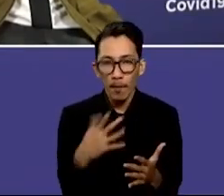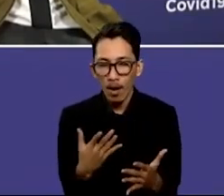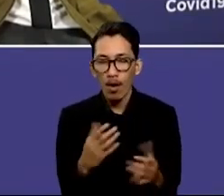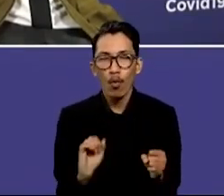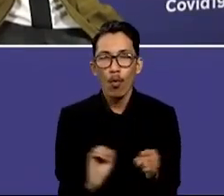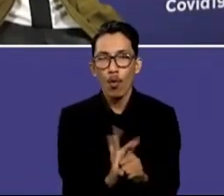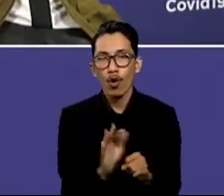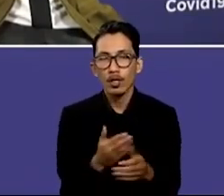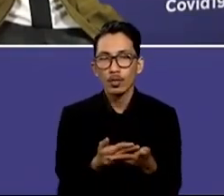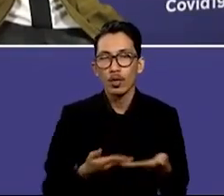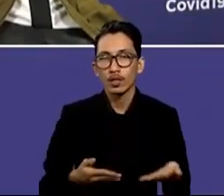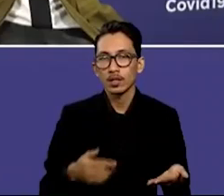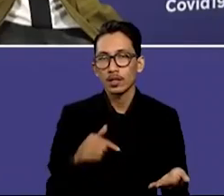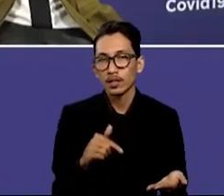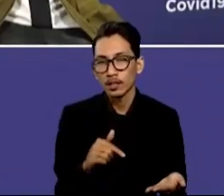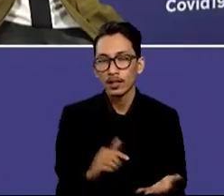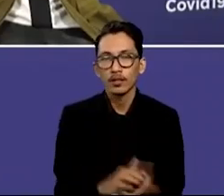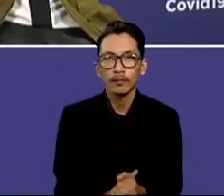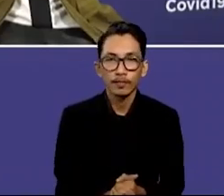Dan kita terus